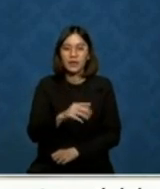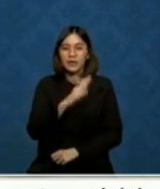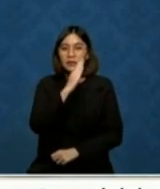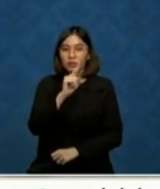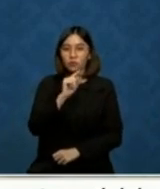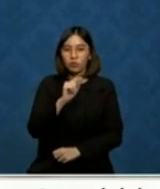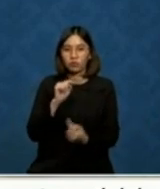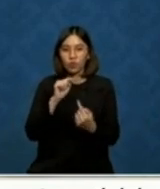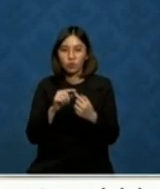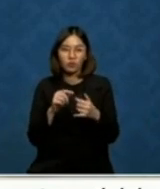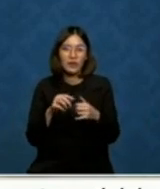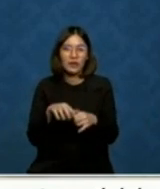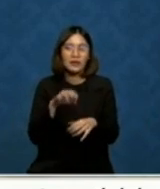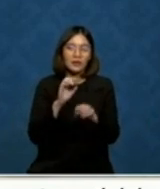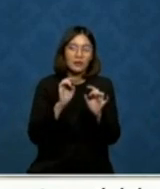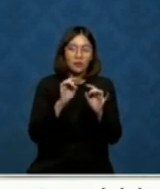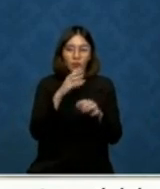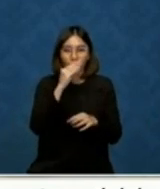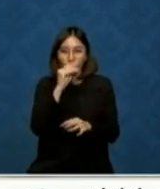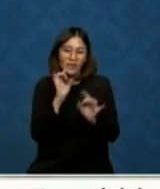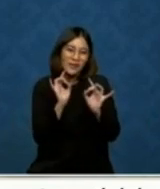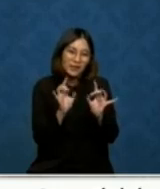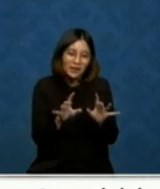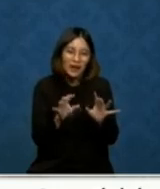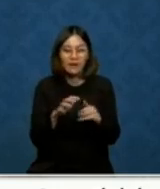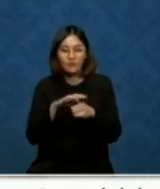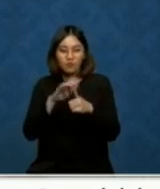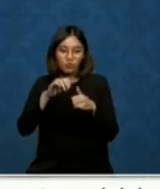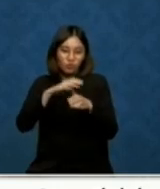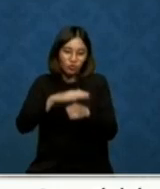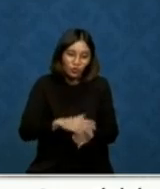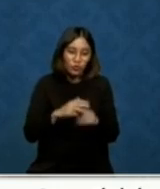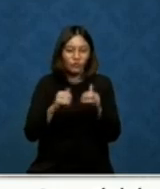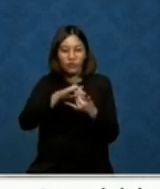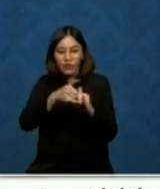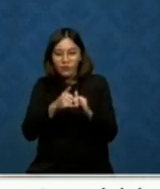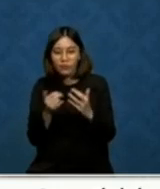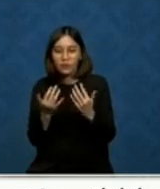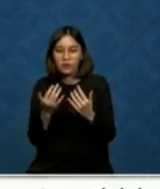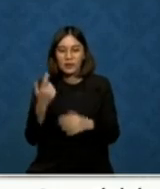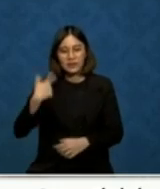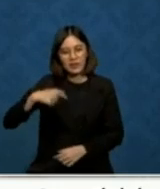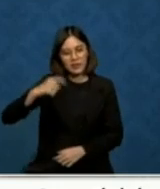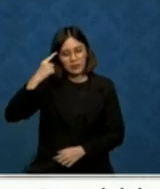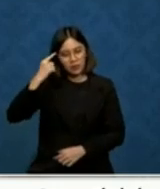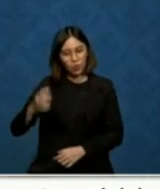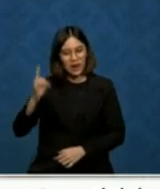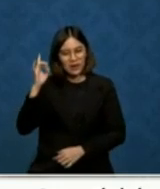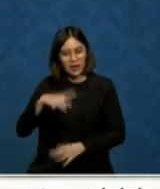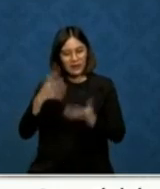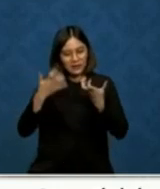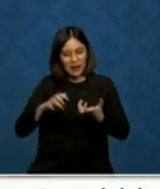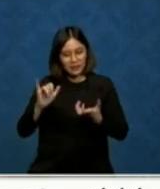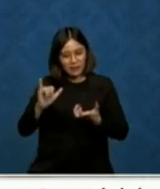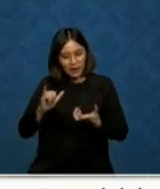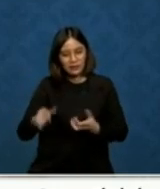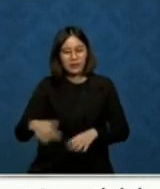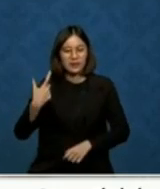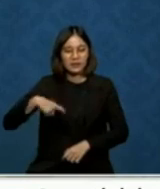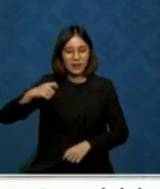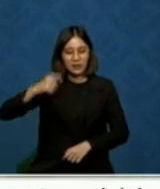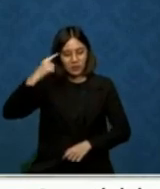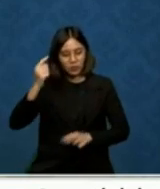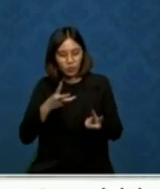รณีคุกคามทางเพศศาลเนี่ยเห็นว่าไม่รุนแรงนะครับรอการลงโทษศาลอาจจะกำหนดวิธีการเพื่อความปล